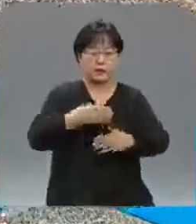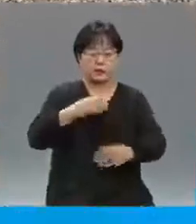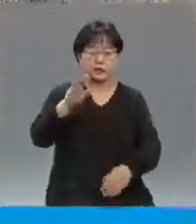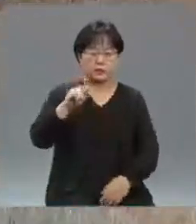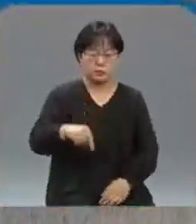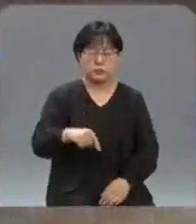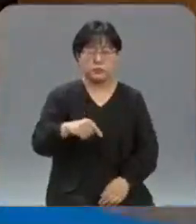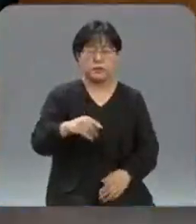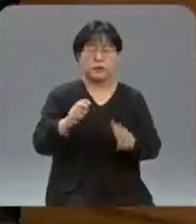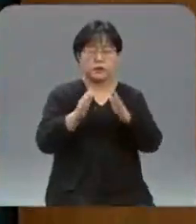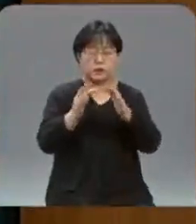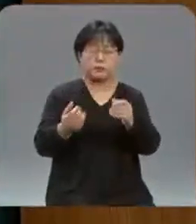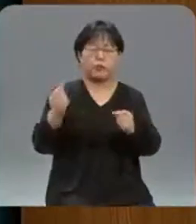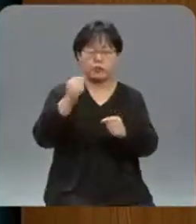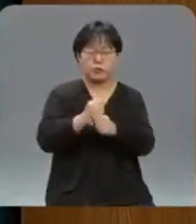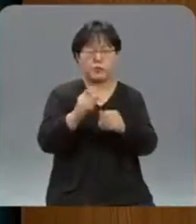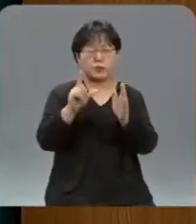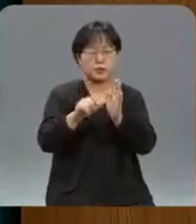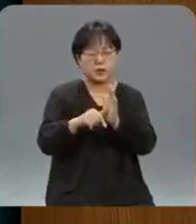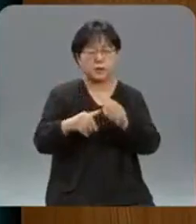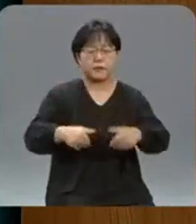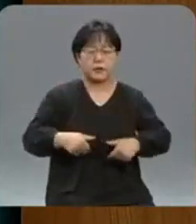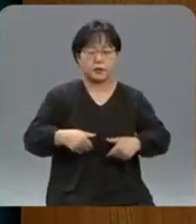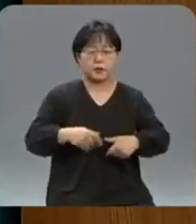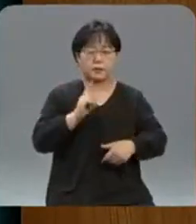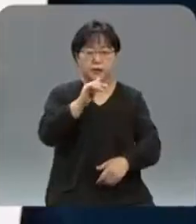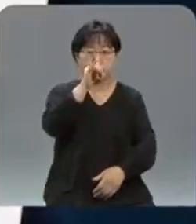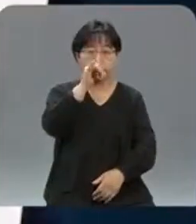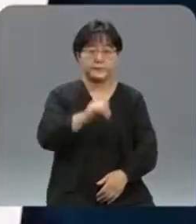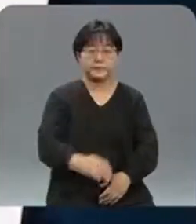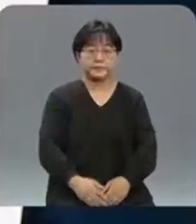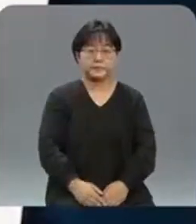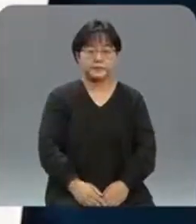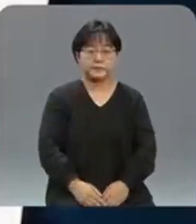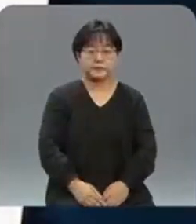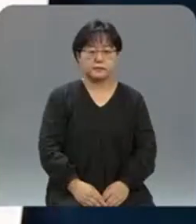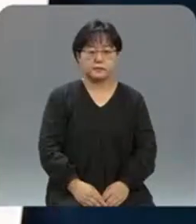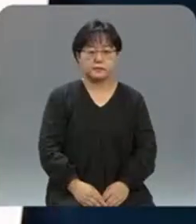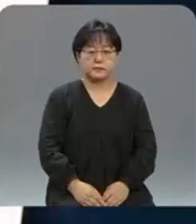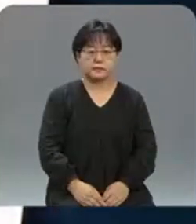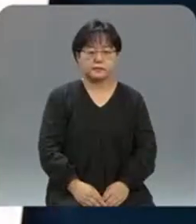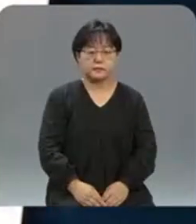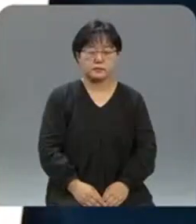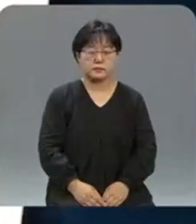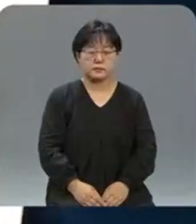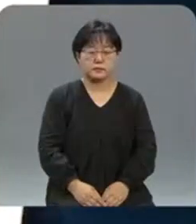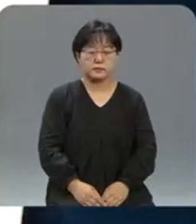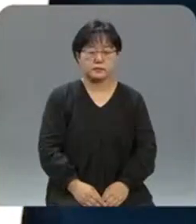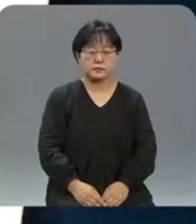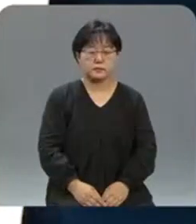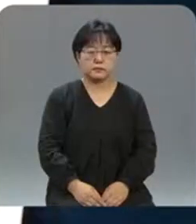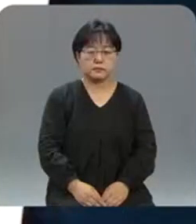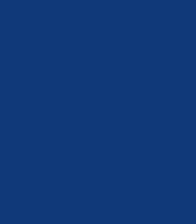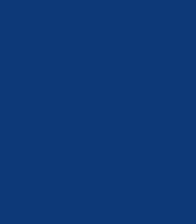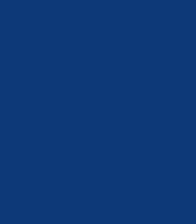행정안전부는 전산만 복구에 시간이 걸릴 것으로 보인다고 밝혔습니다. KBS 뉴스 손준수입니다.